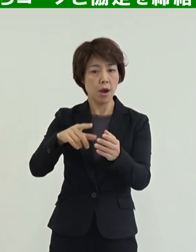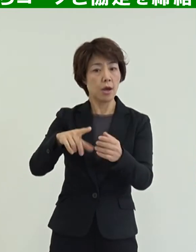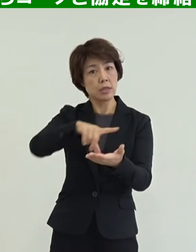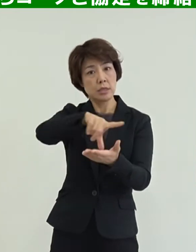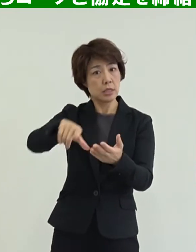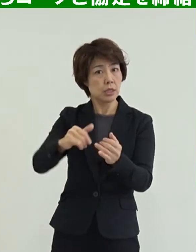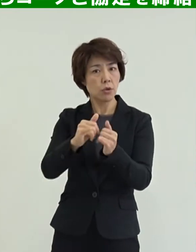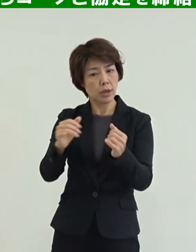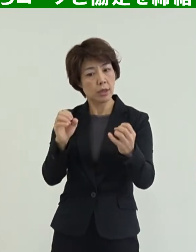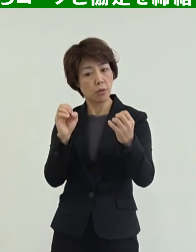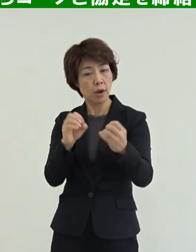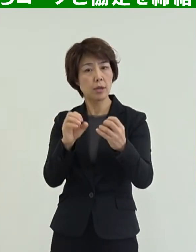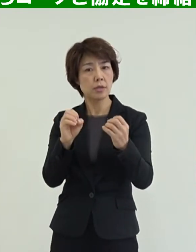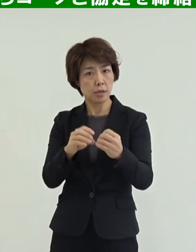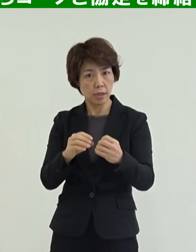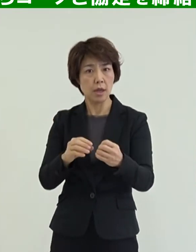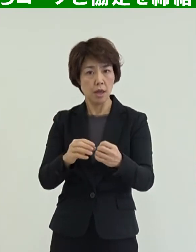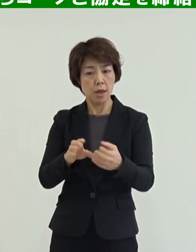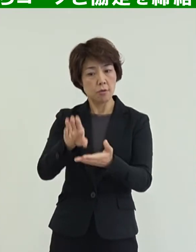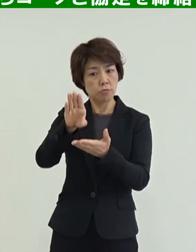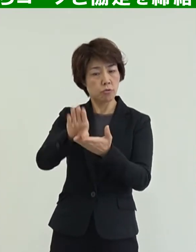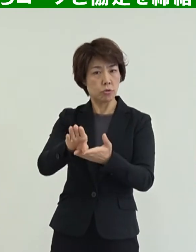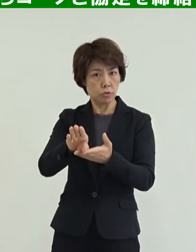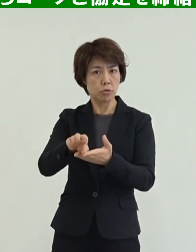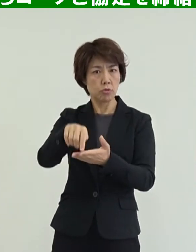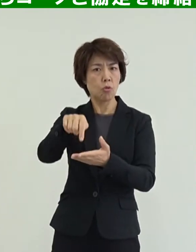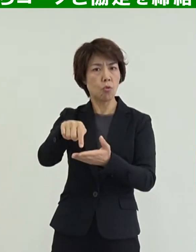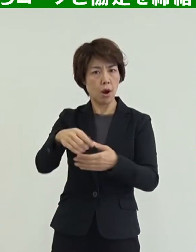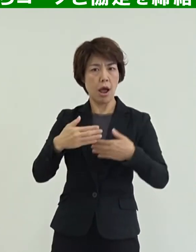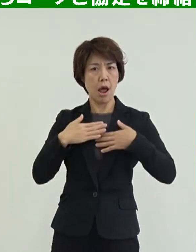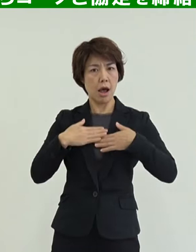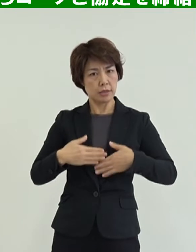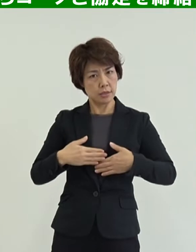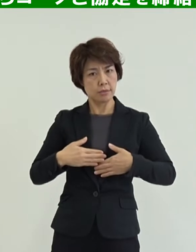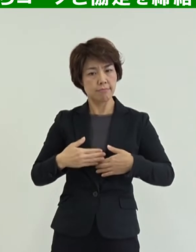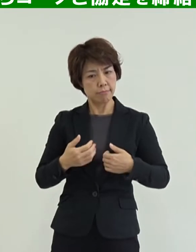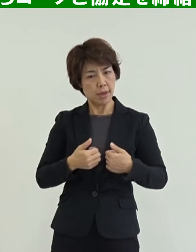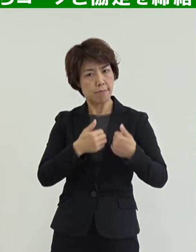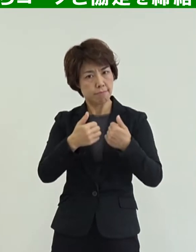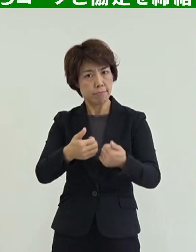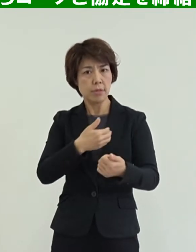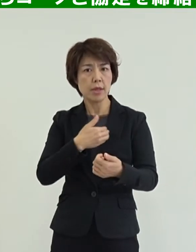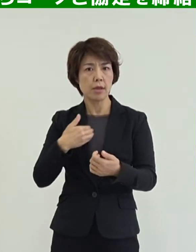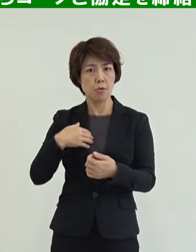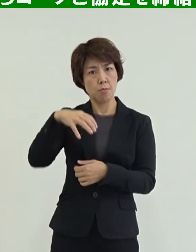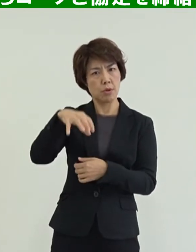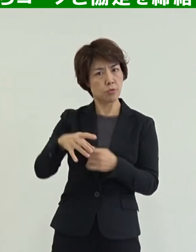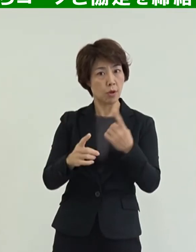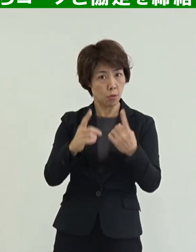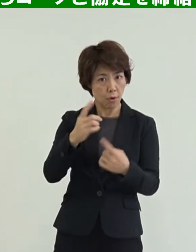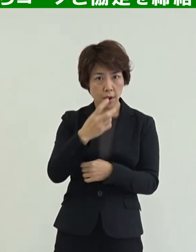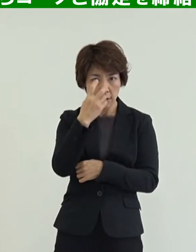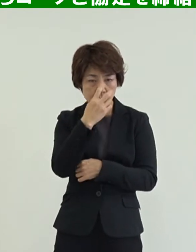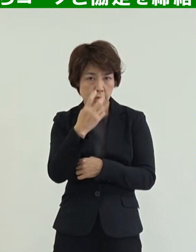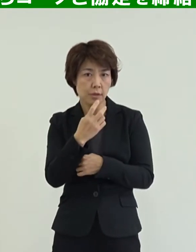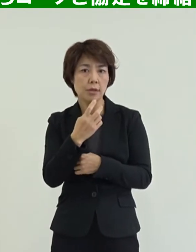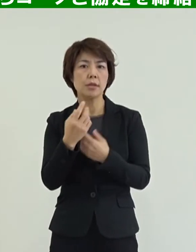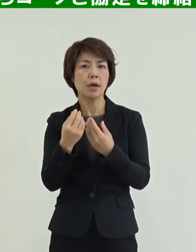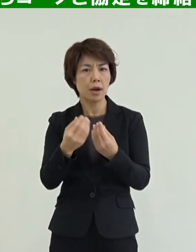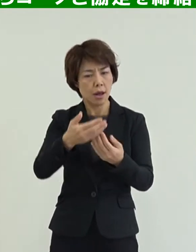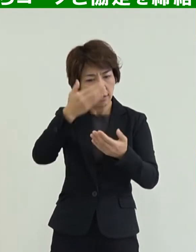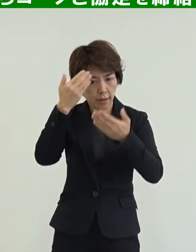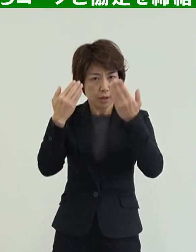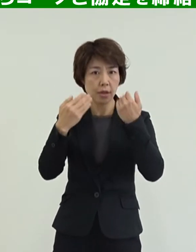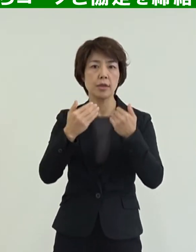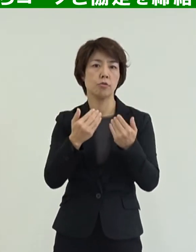方々と話し合って停留する場所が安心して立ち寄っていただけるー場所であるかどうかの確認をしながら丁寧に